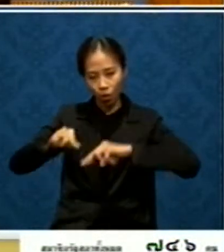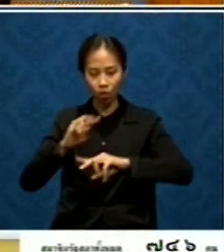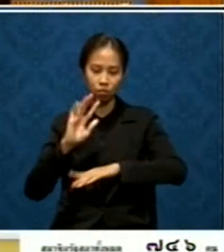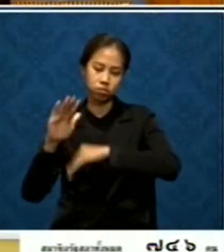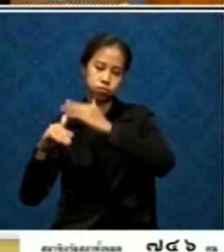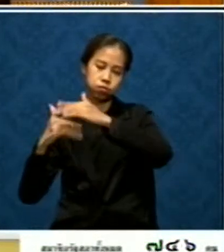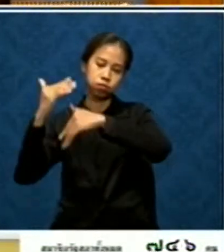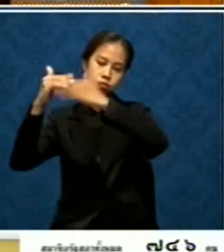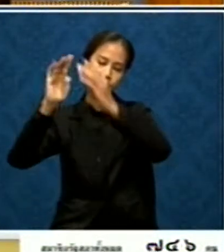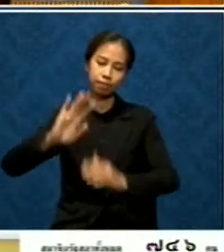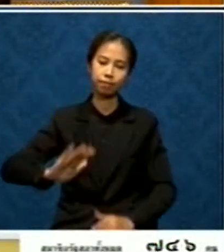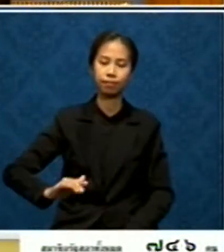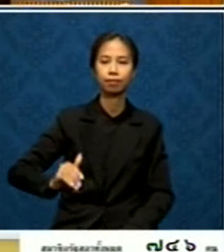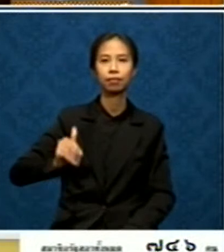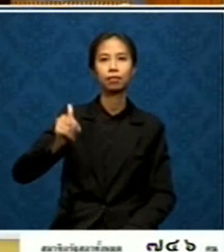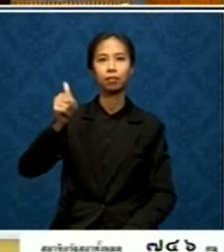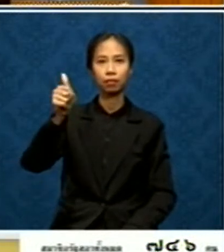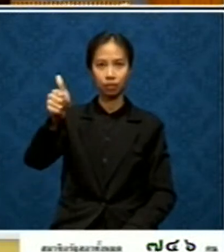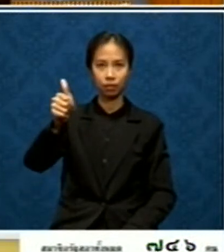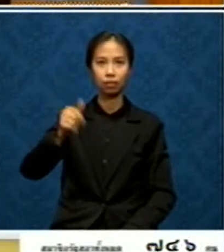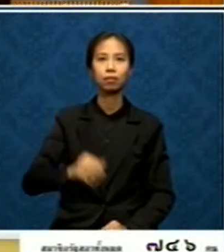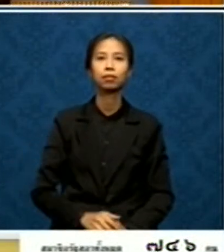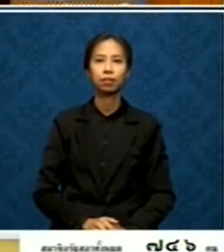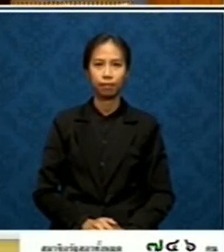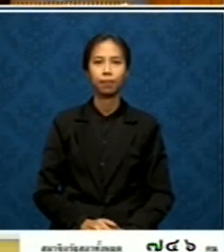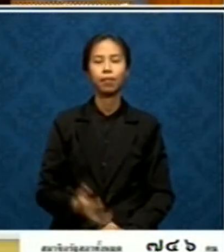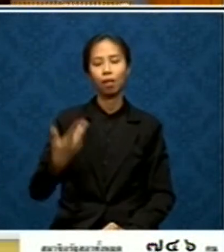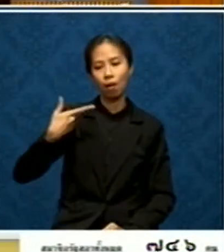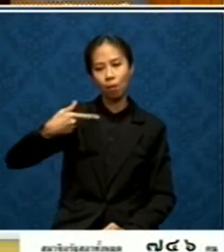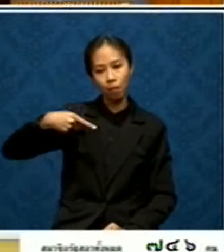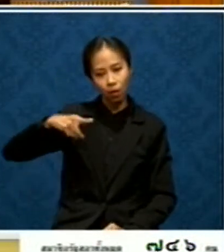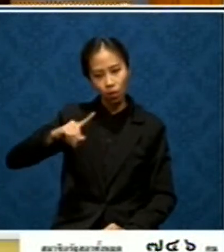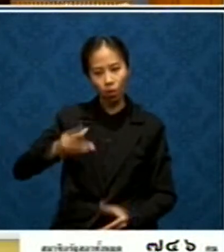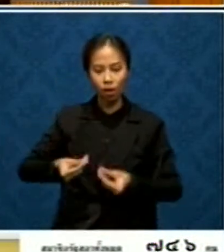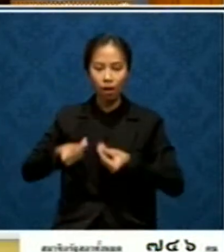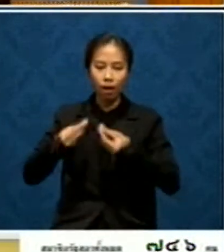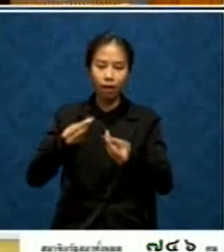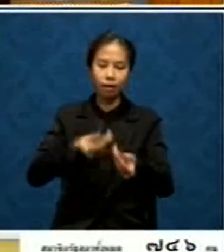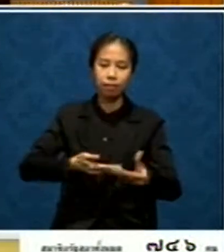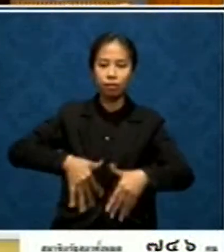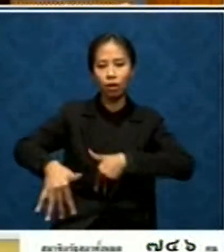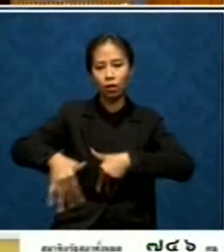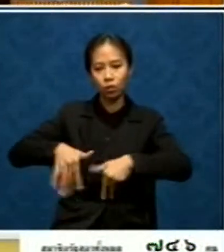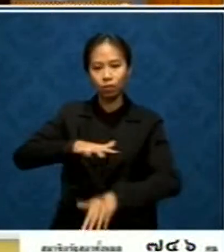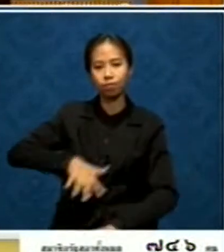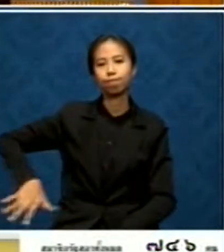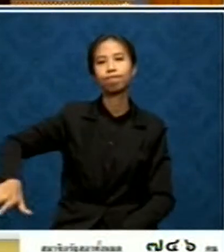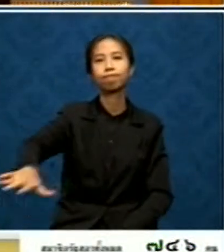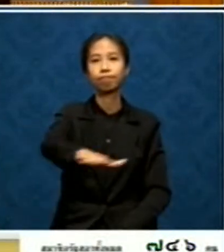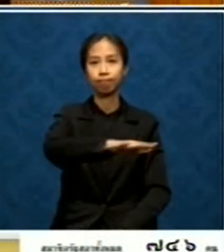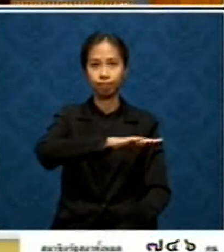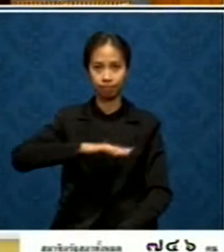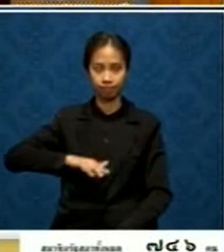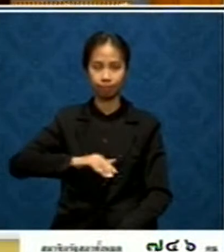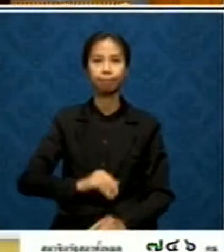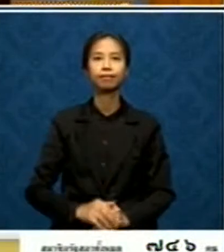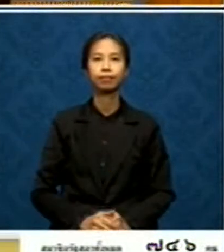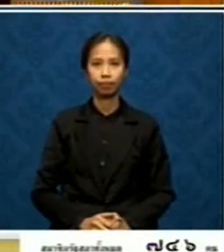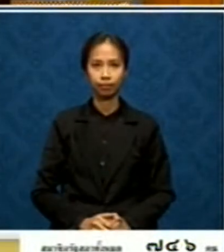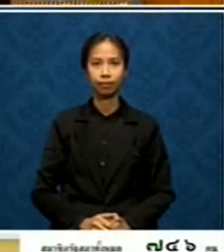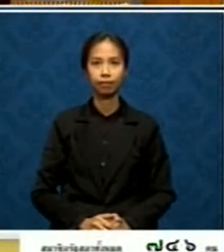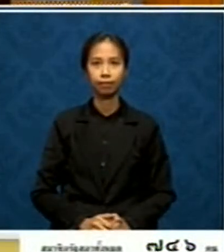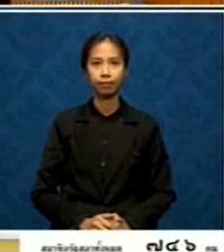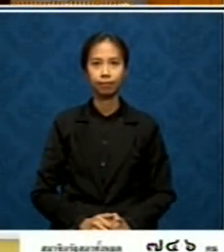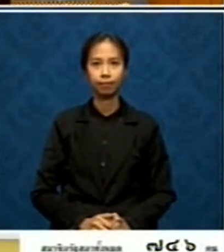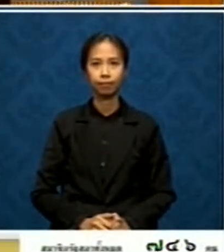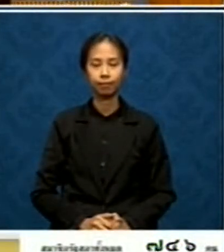ทศให้ก้าวหน้าเพื่อประโยชน์สุขของประชาชนคนไทยทุกคนท่านประธานรัฐส